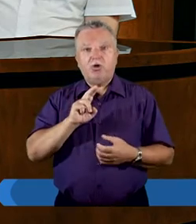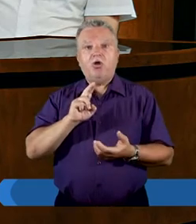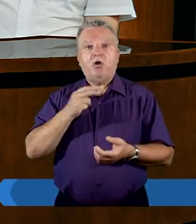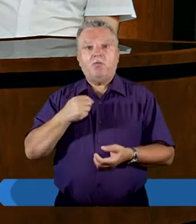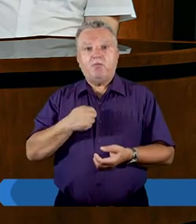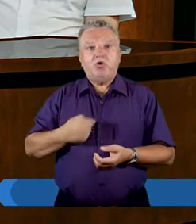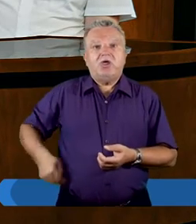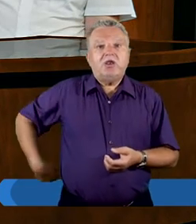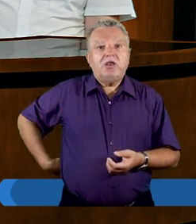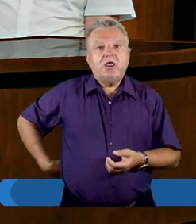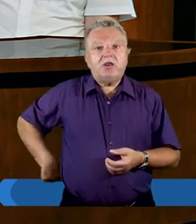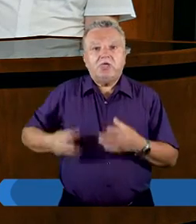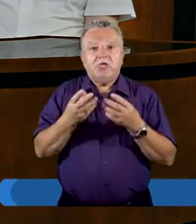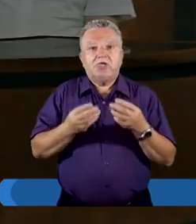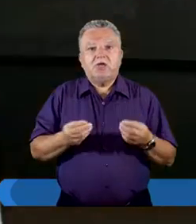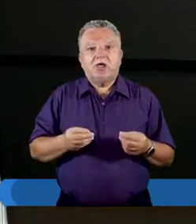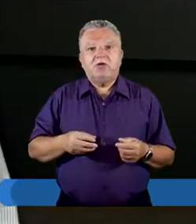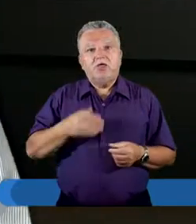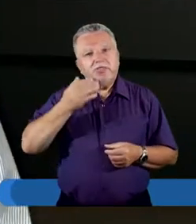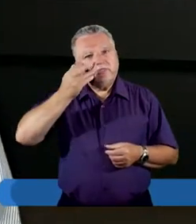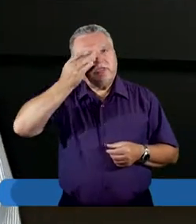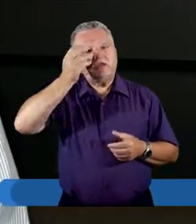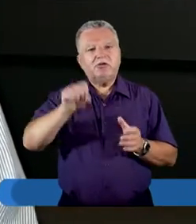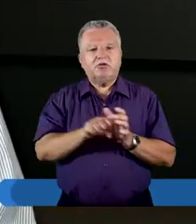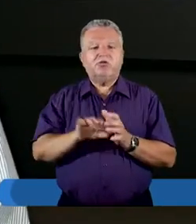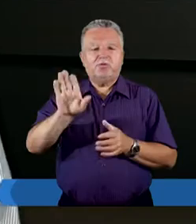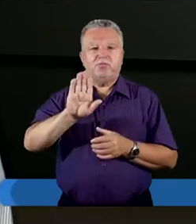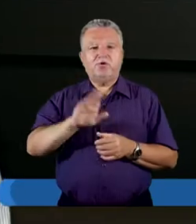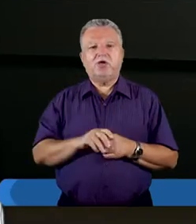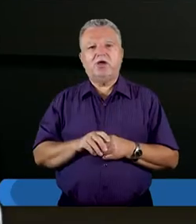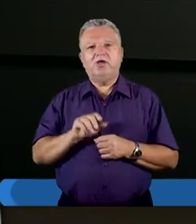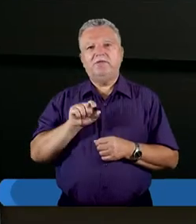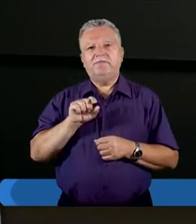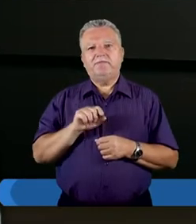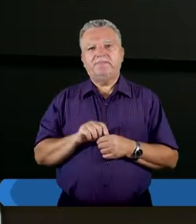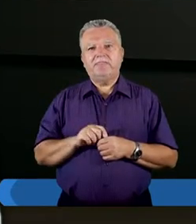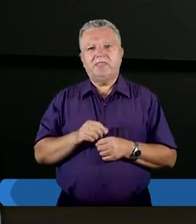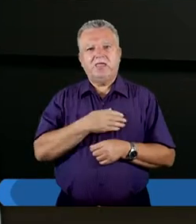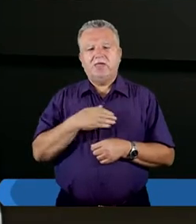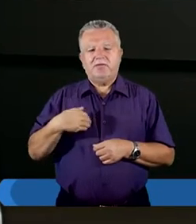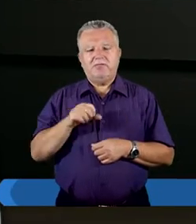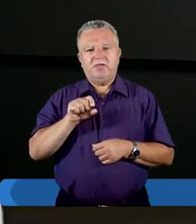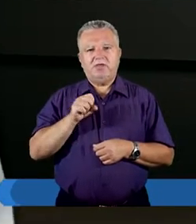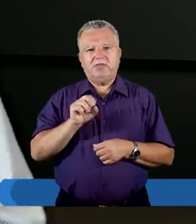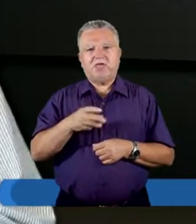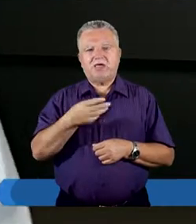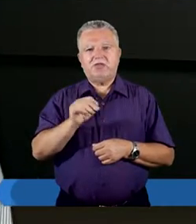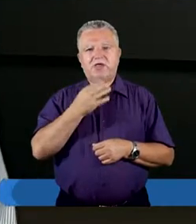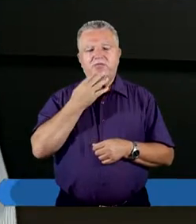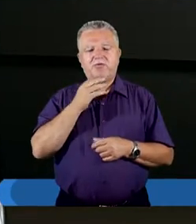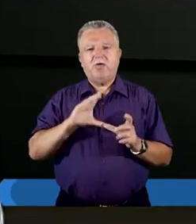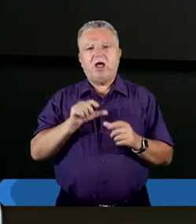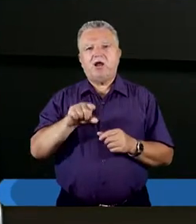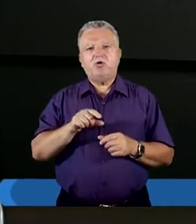mnie, za tym tęskniąc. O, znowu można powiedzieć takie poetyckie jakieś, takie, no nie wiem, my tak na co dzień nie mówimy, ale on całym